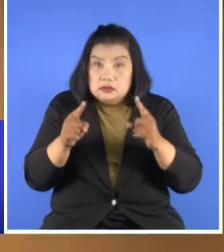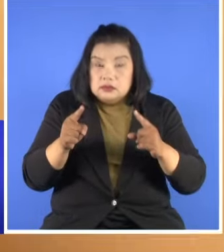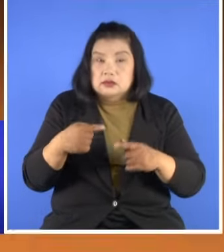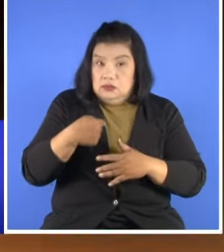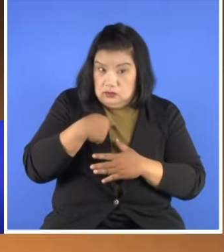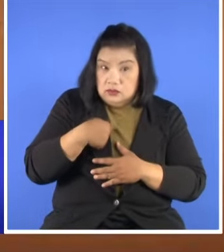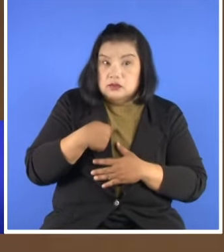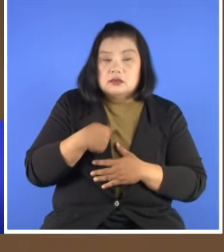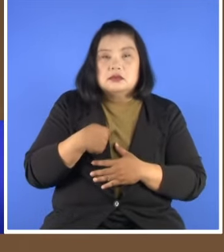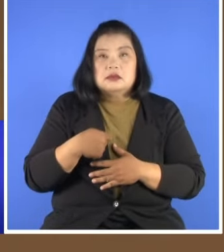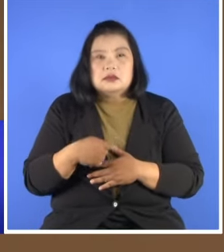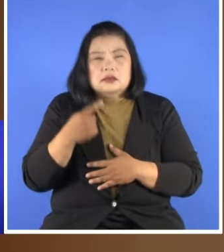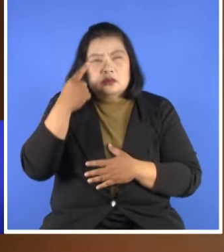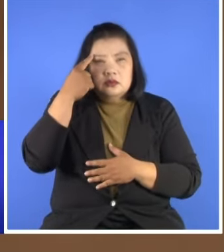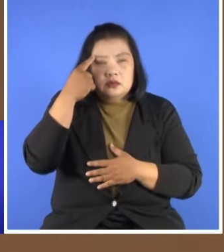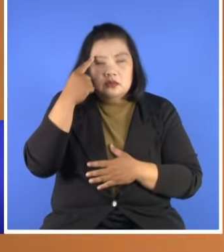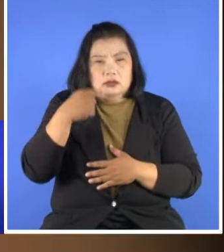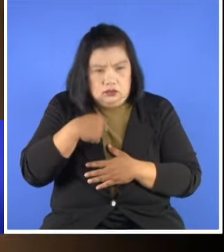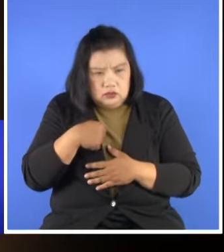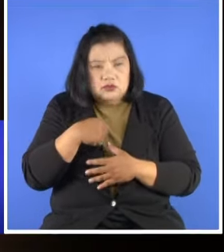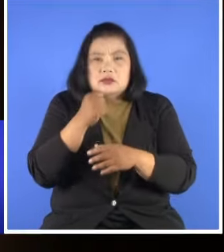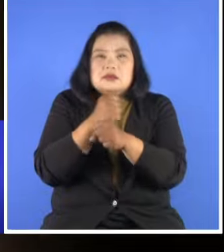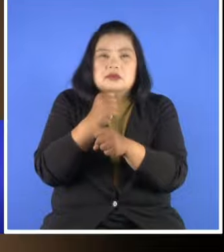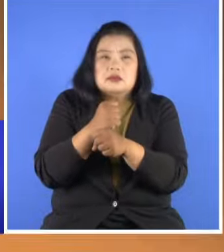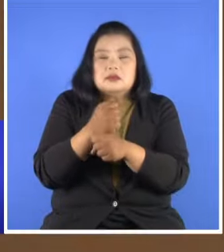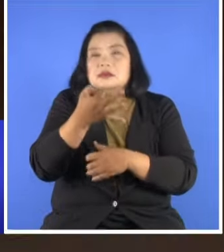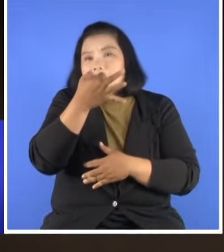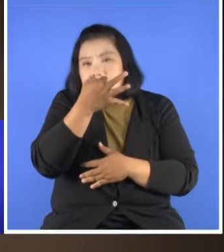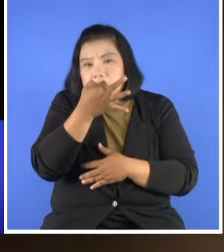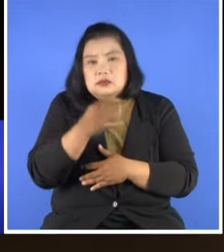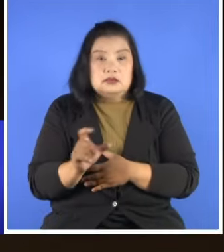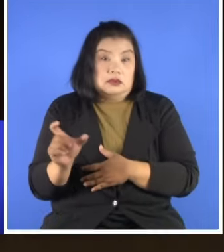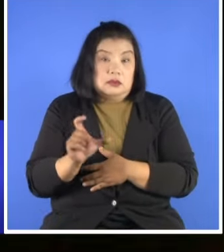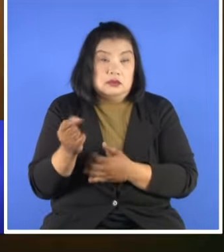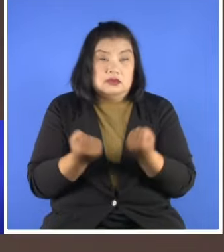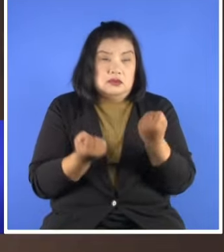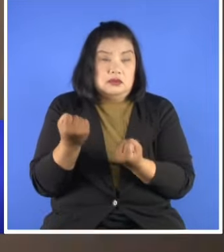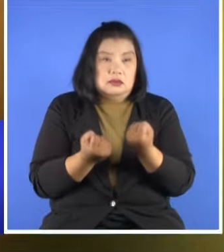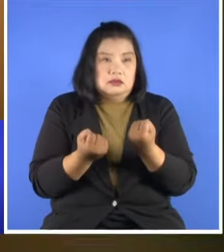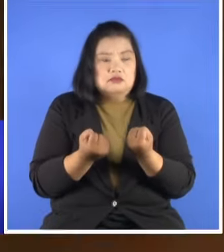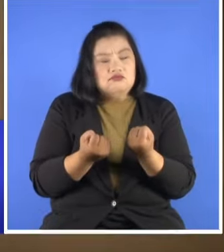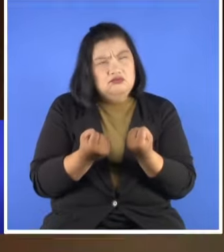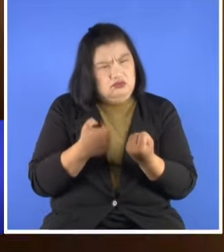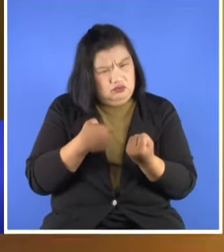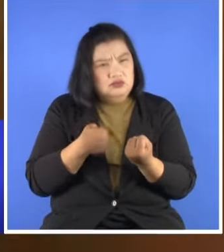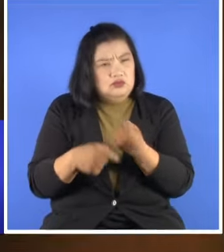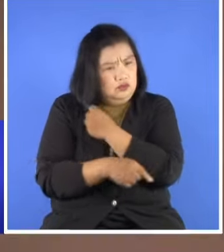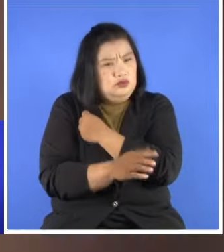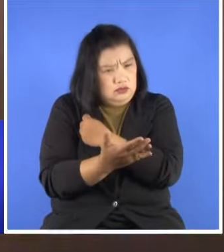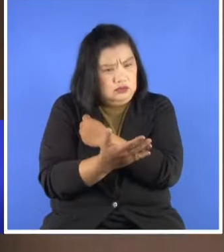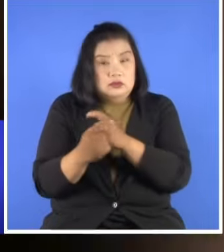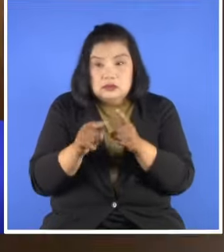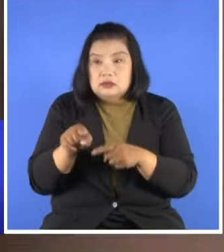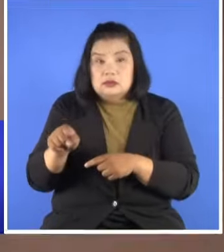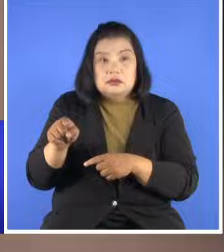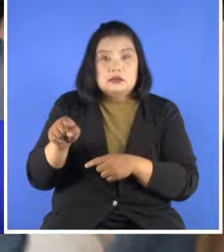ผมมองว่าเนี่ยการทำมาหากินการทำอาชีพสุจริตแต่จากคำพูดของอีกฝั่งเนี่ยทำให้ผมเนี่ยนะ